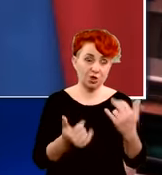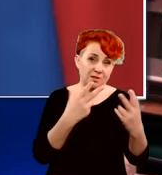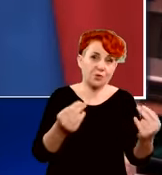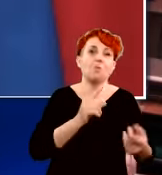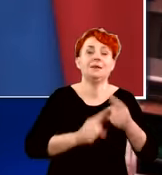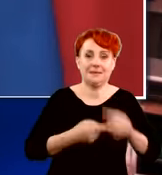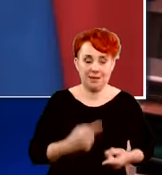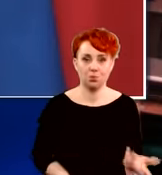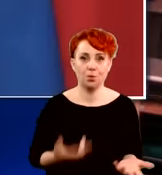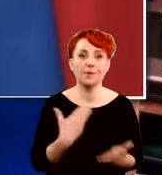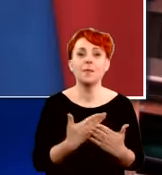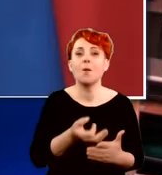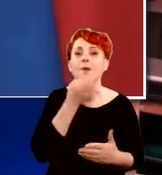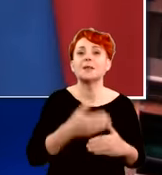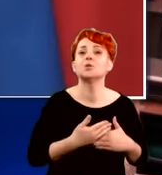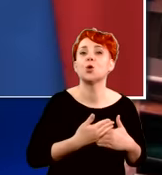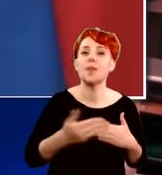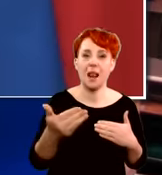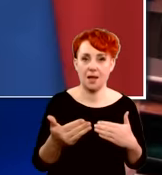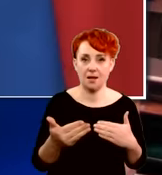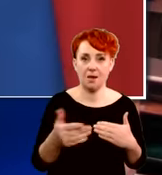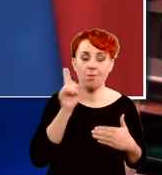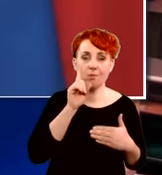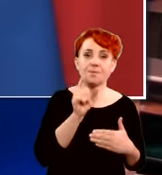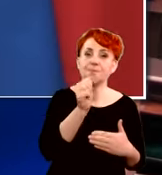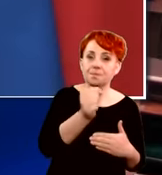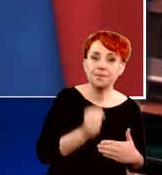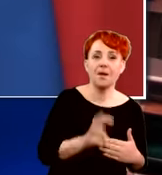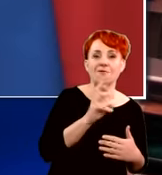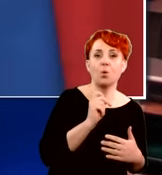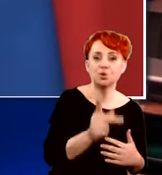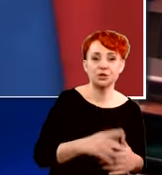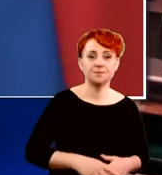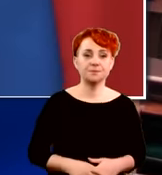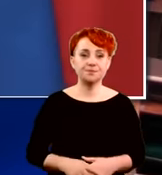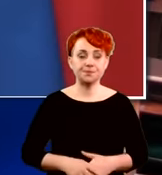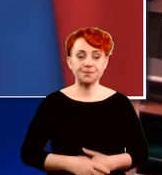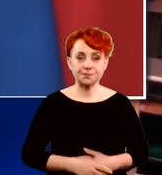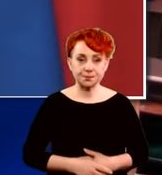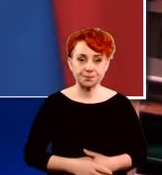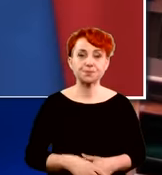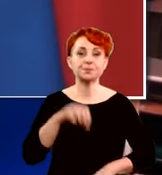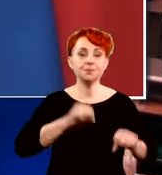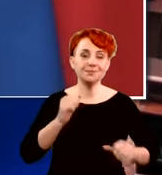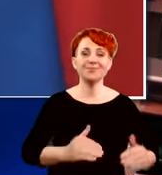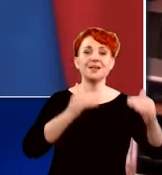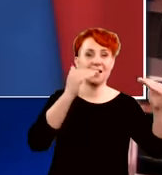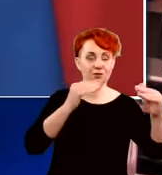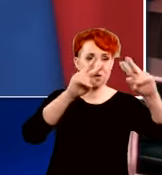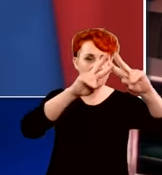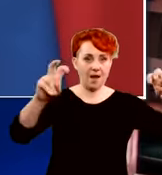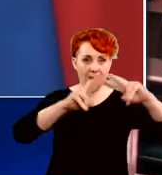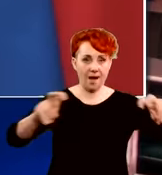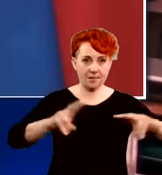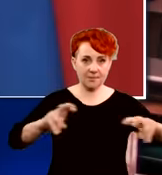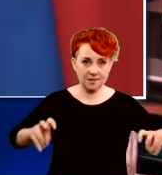się, co dalej z panem posłem Maciejem Wąsikiem? Sąd Najwyższy, rozpatrując